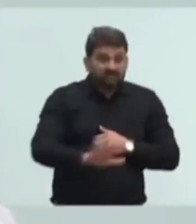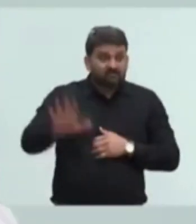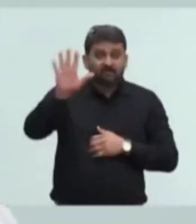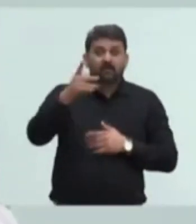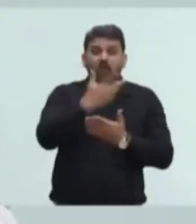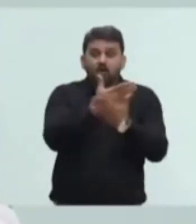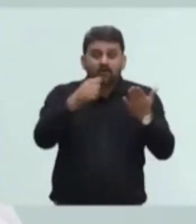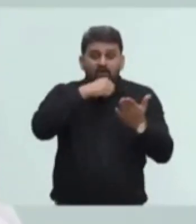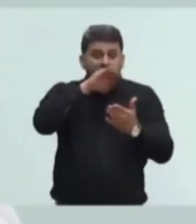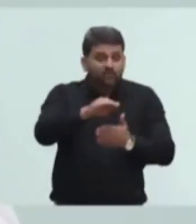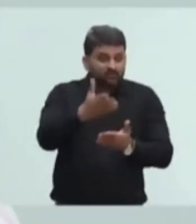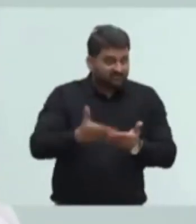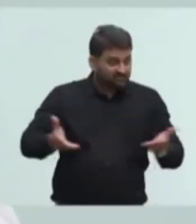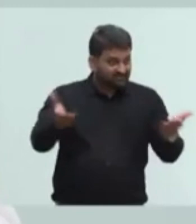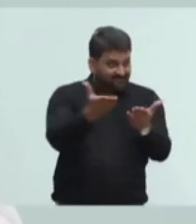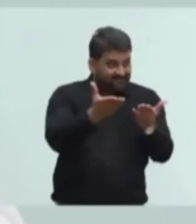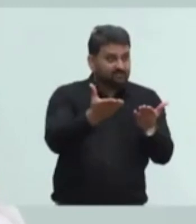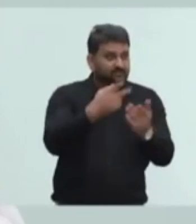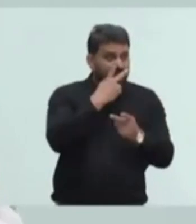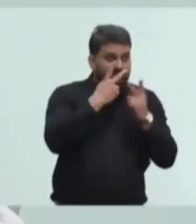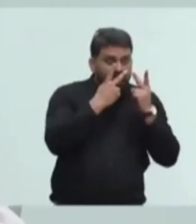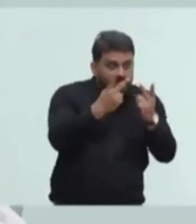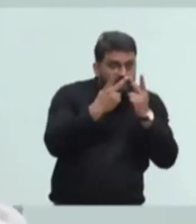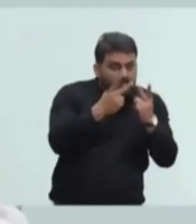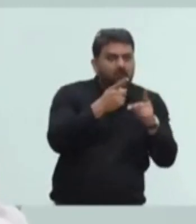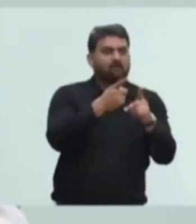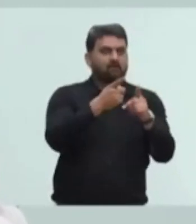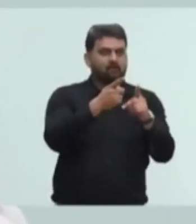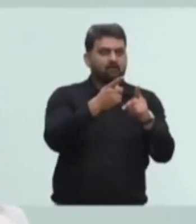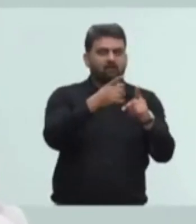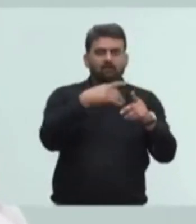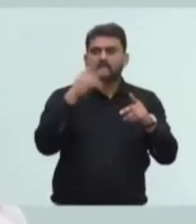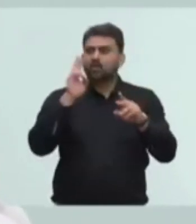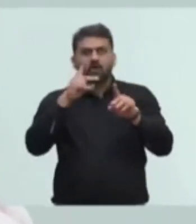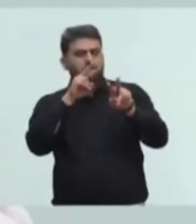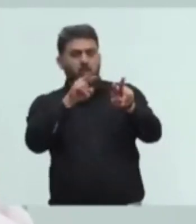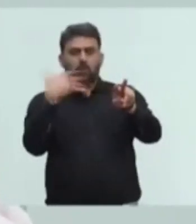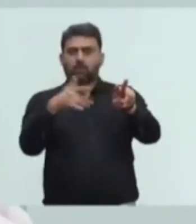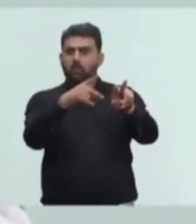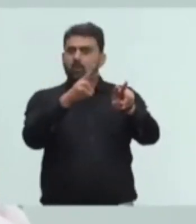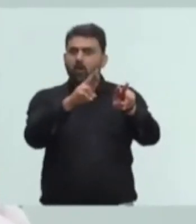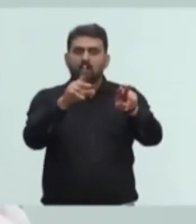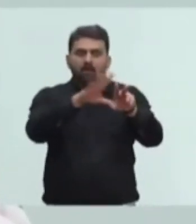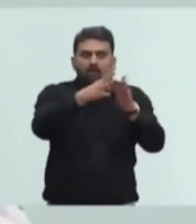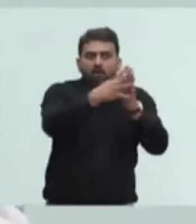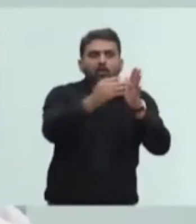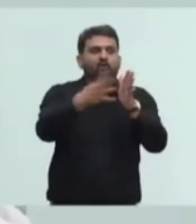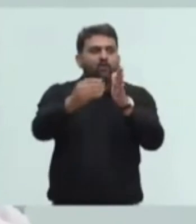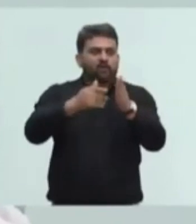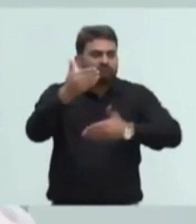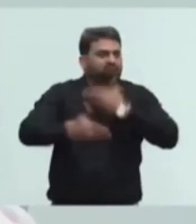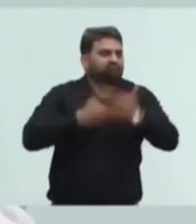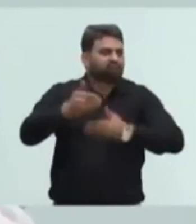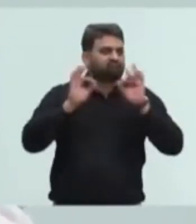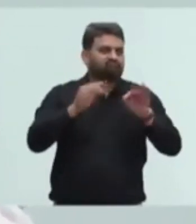देश के युवाओं को हैं उनके लिए आप वाकई बहुत